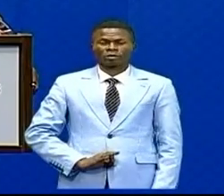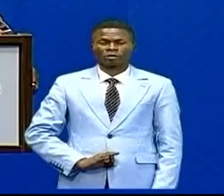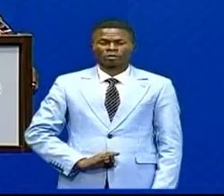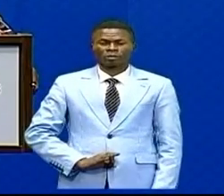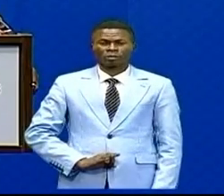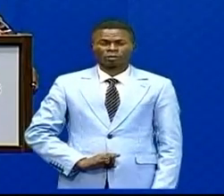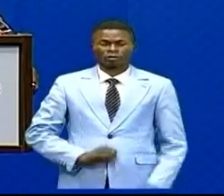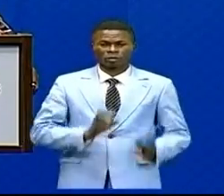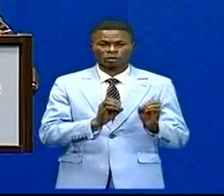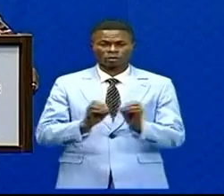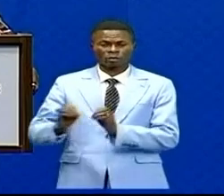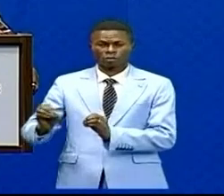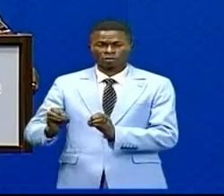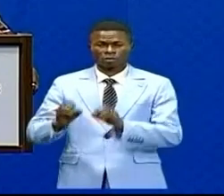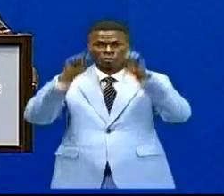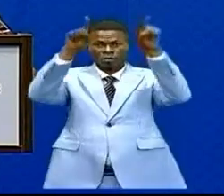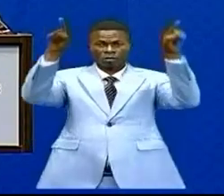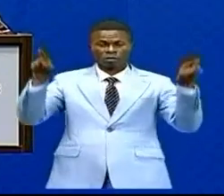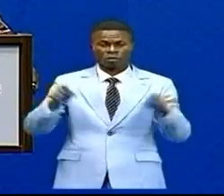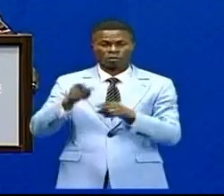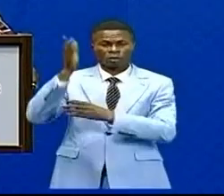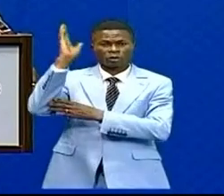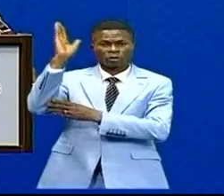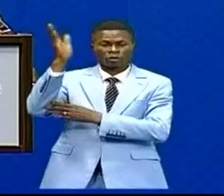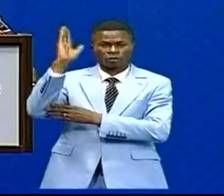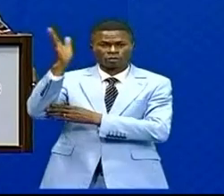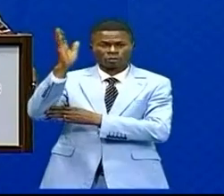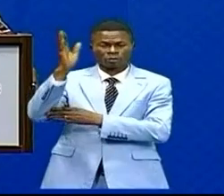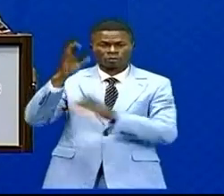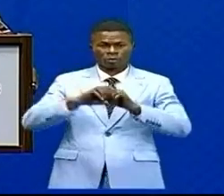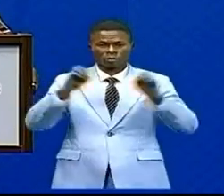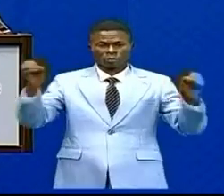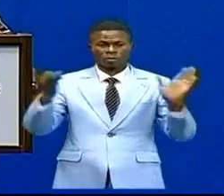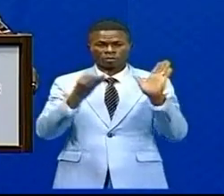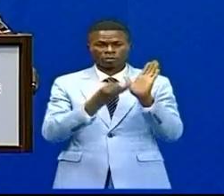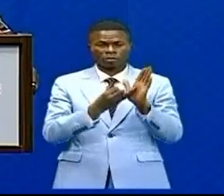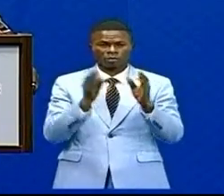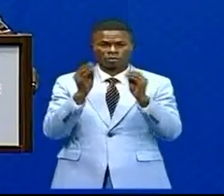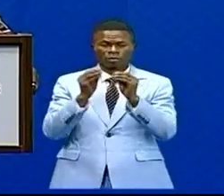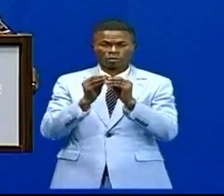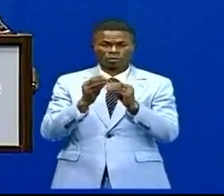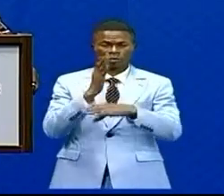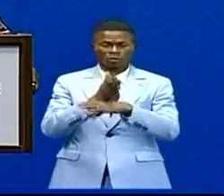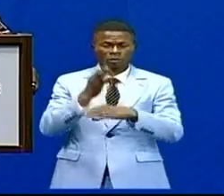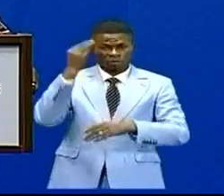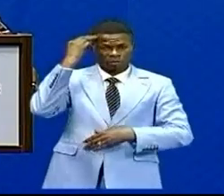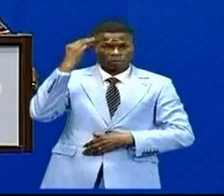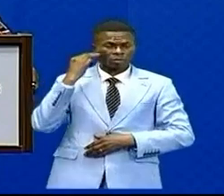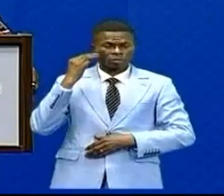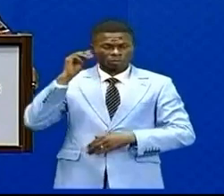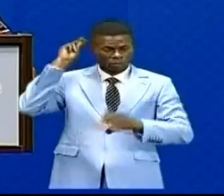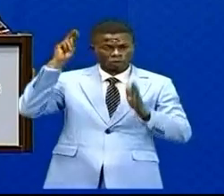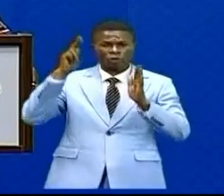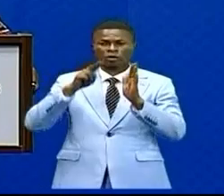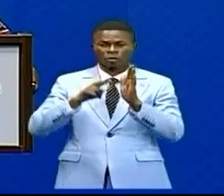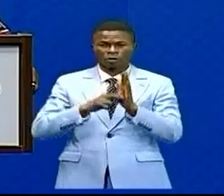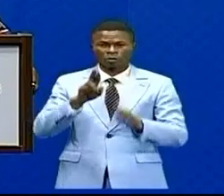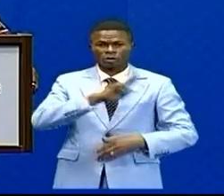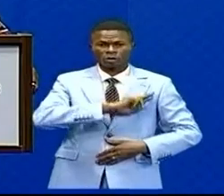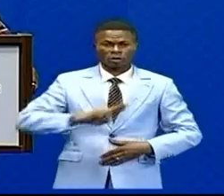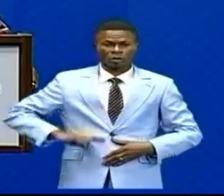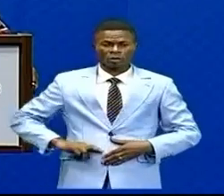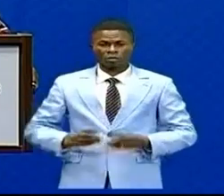a présidé en visioconférence la 57e réunion du Conseil des ministres du gouvernement de la